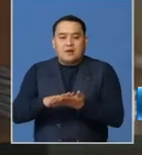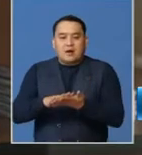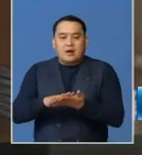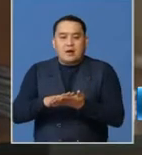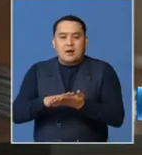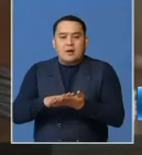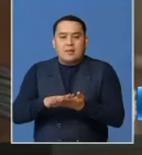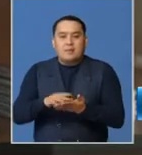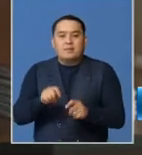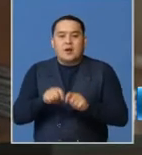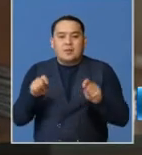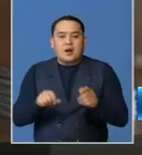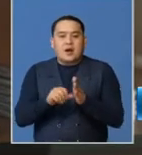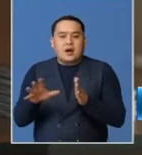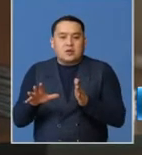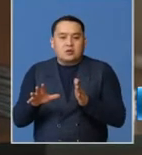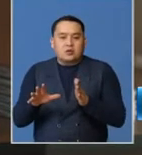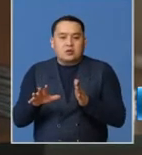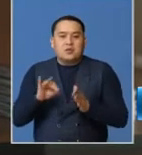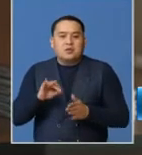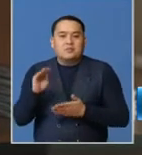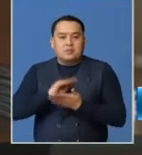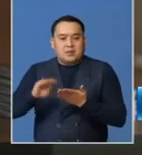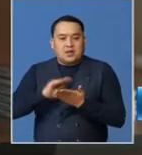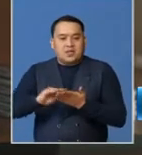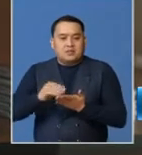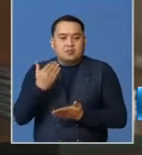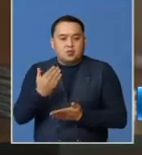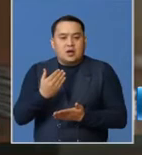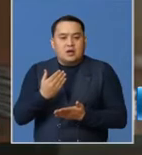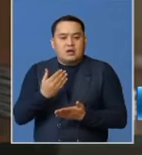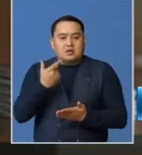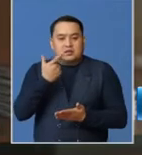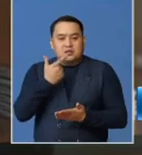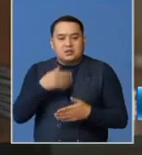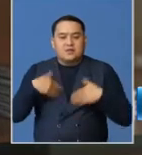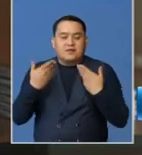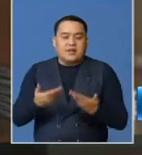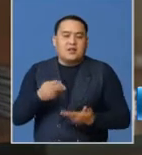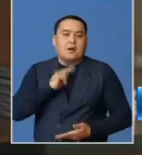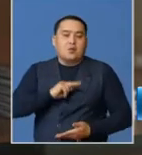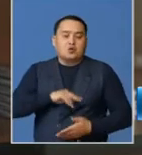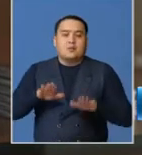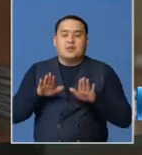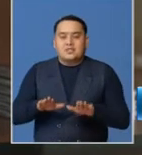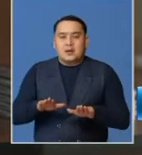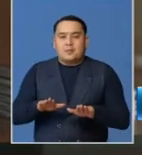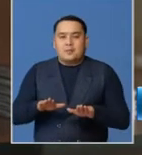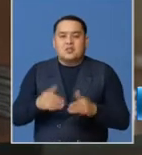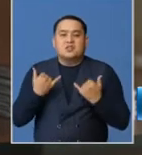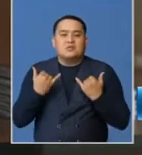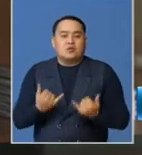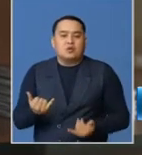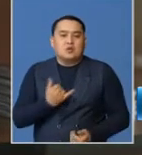напрямую открываем своим электронным ключом и пишем туда свои вакансии. То есть на сегодняшний день